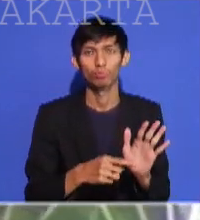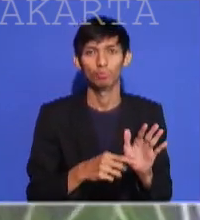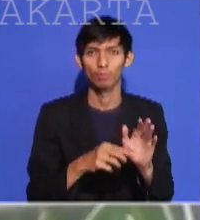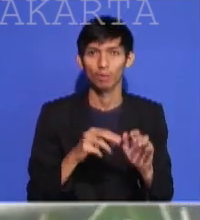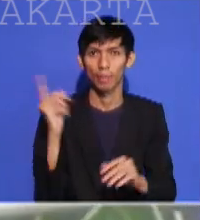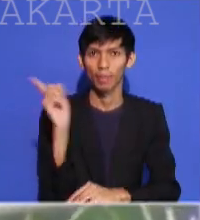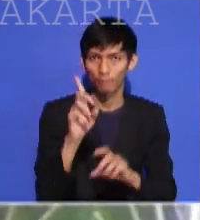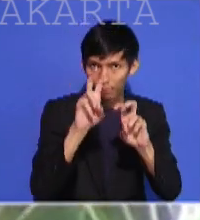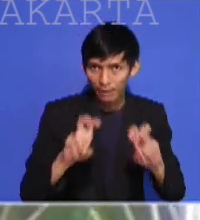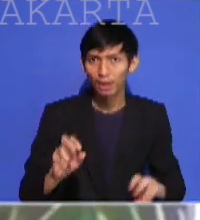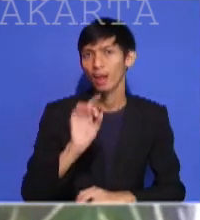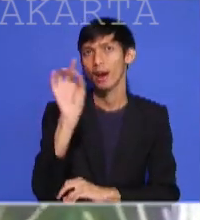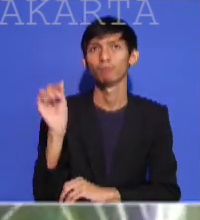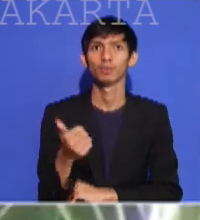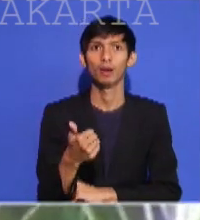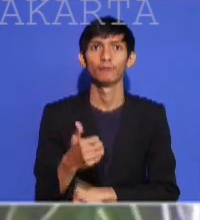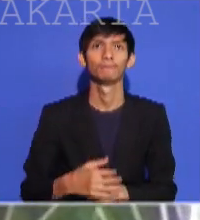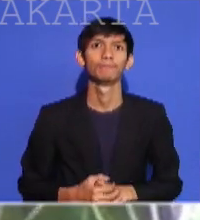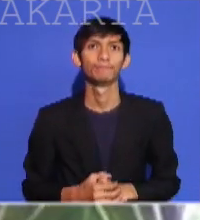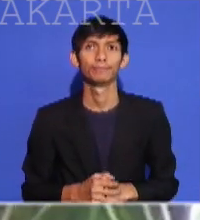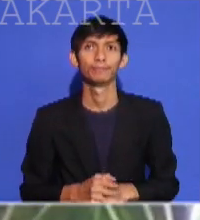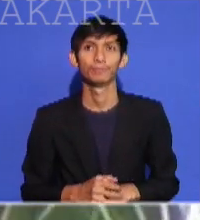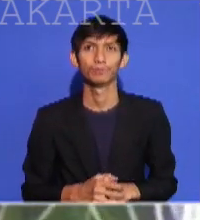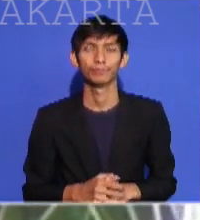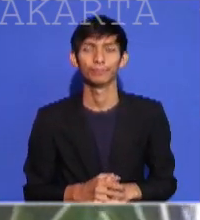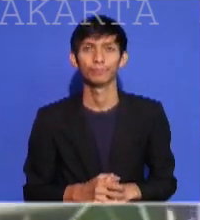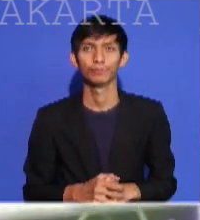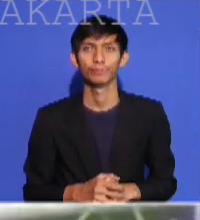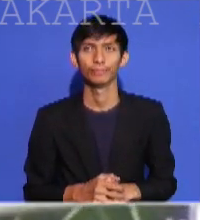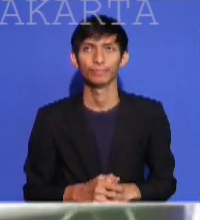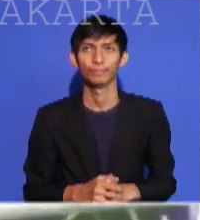sanesipun. Mekaten Adi Nugroho lan Wendy Wicaksono Asung Palapuran.